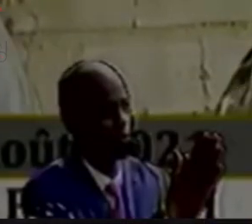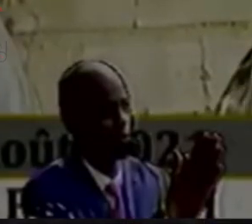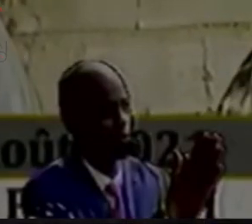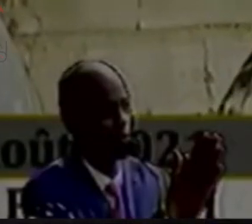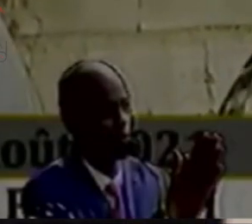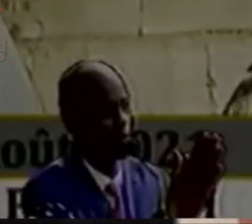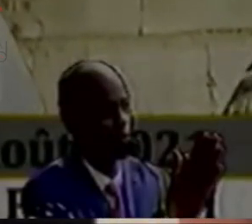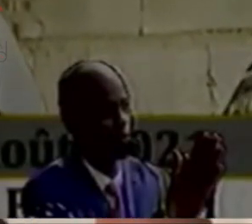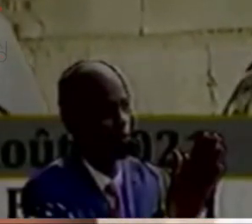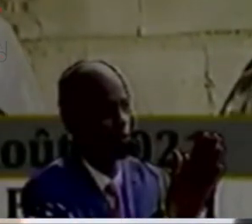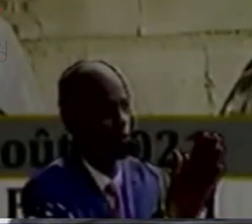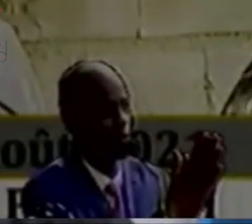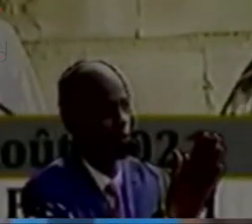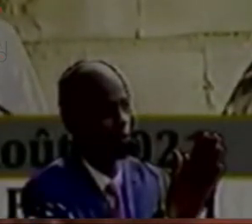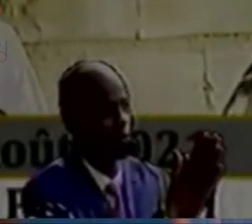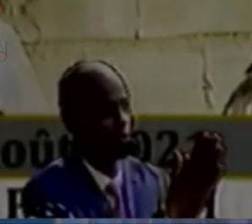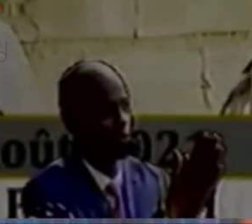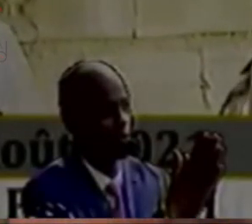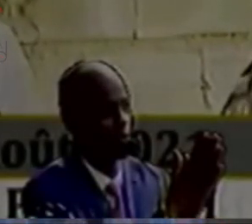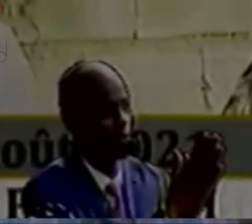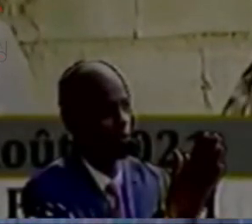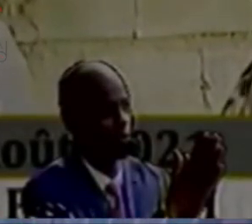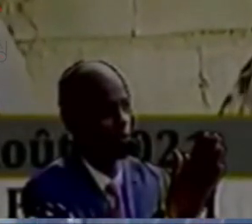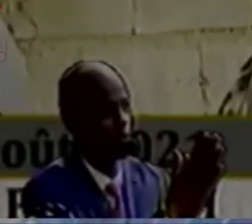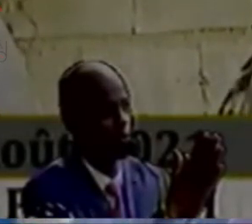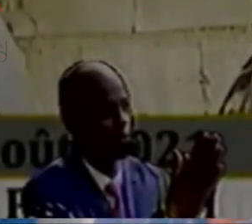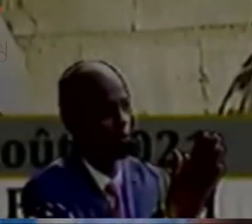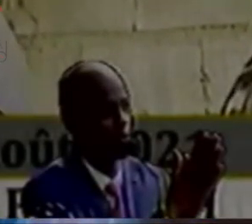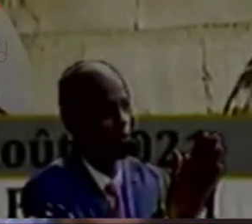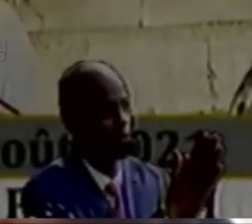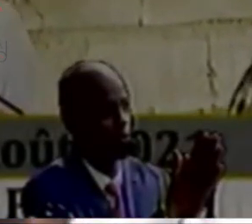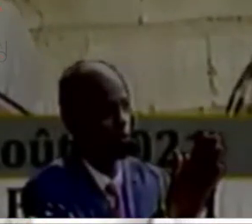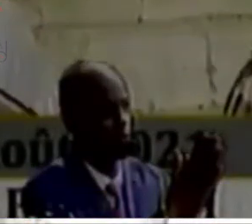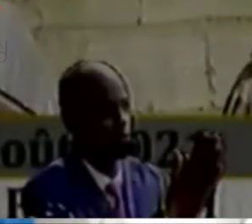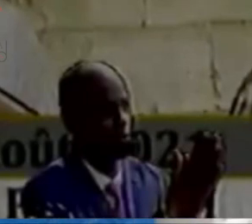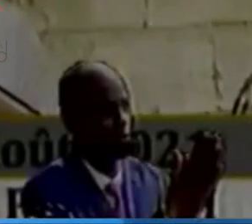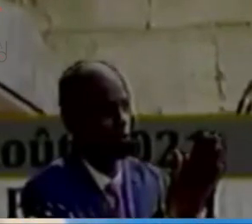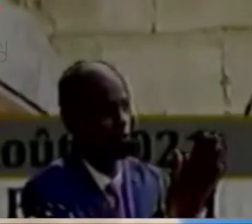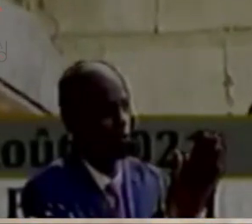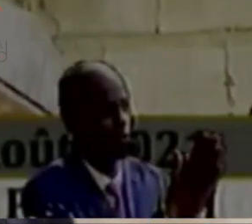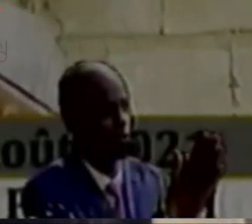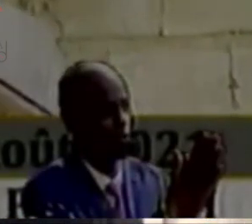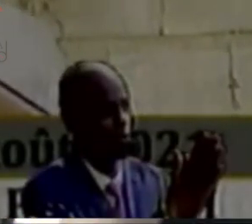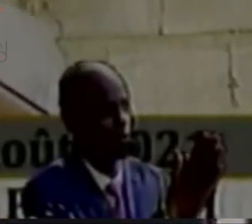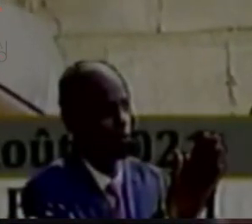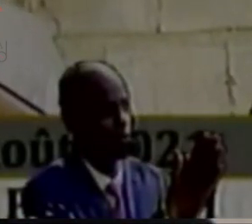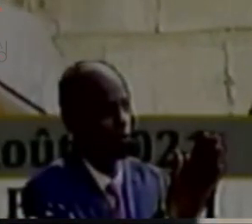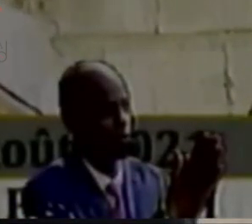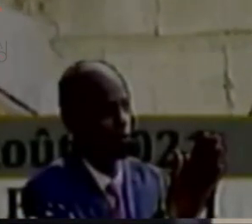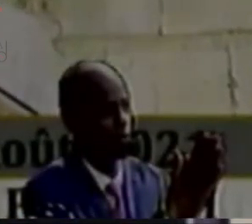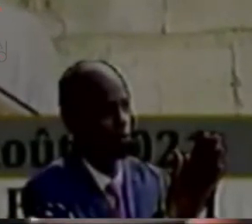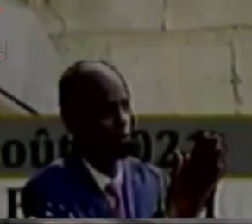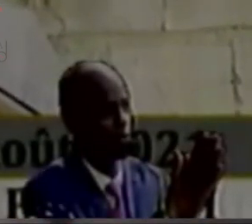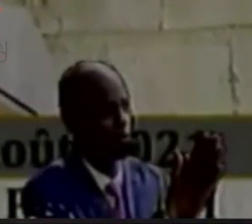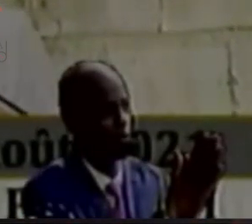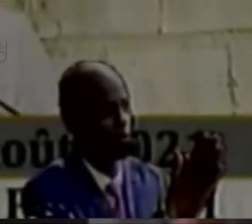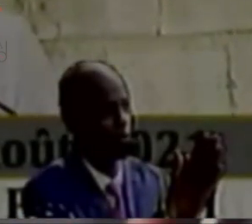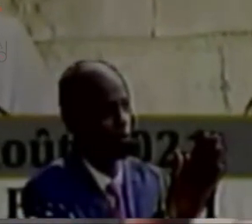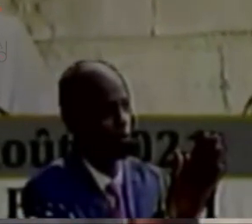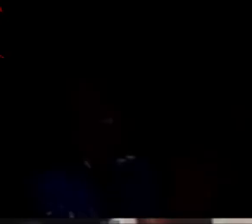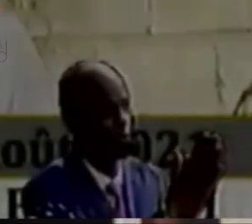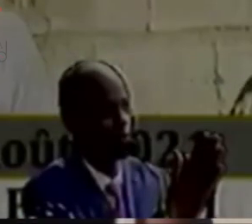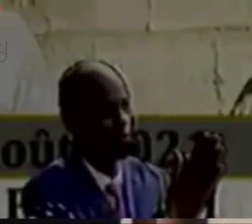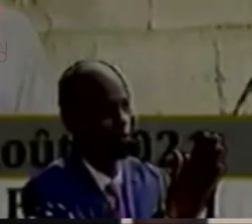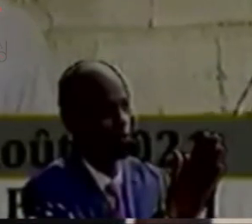tout. La bataille est faite pour nous capables de la liberté dans la circulation. La haleo, c'était des halles qui étaient propres, c'est clé. Le canal était